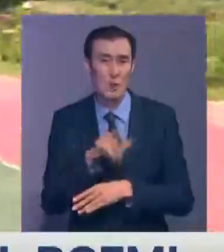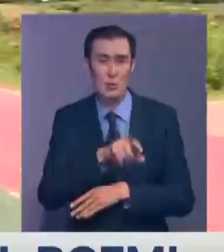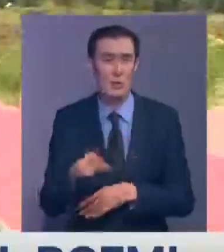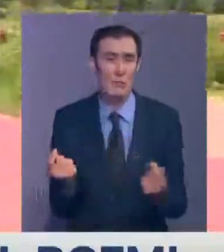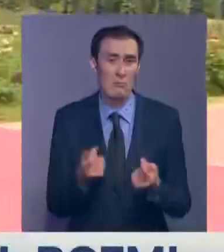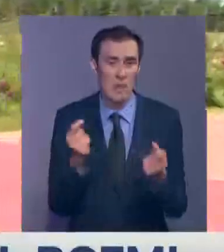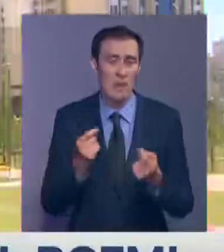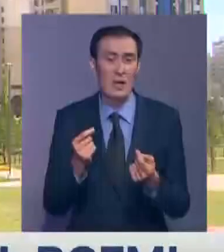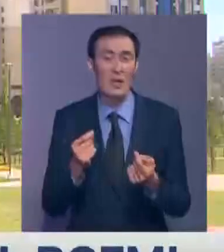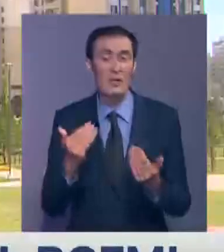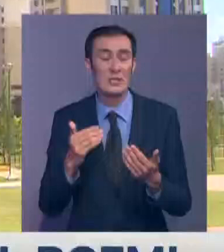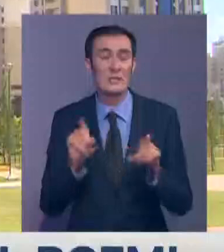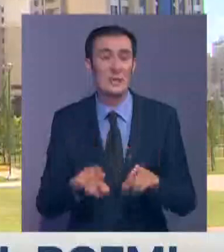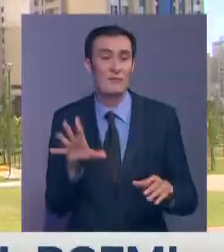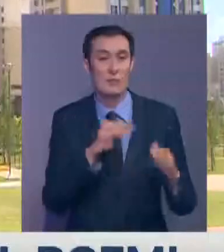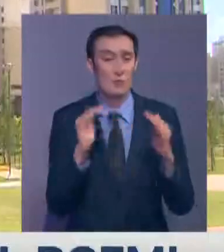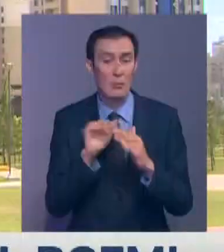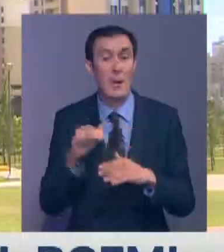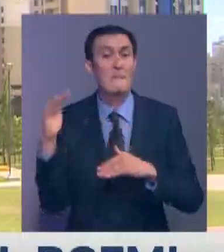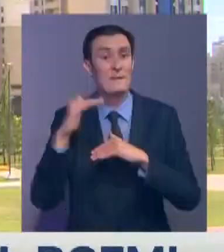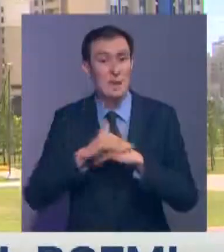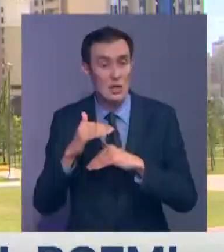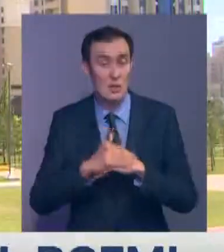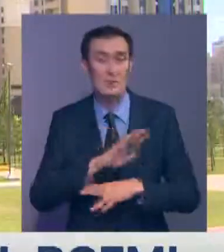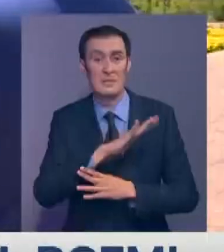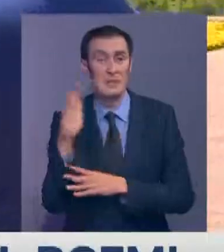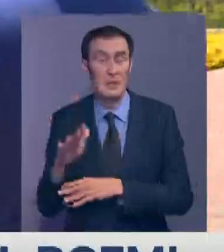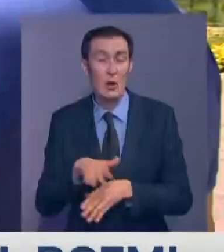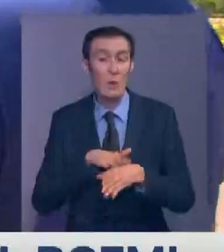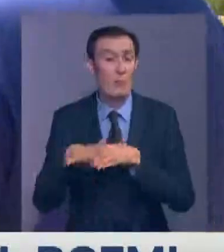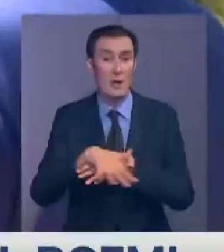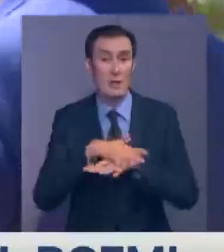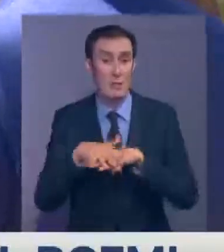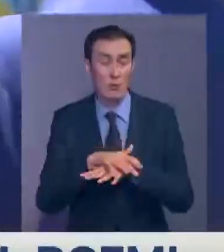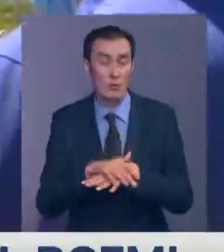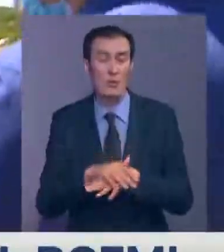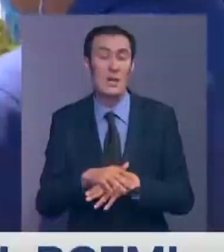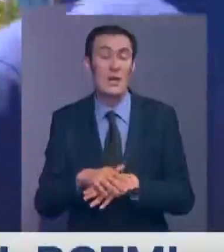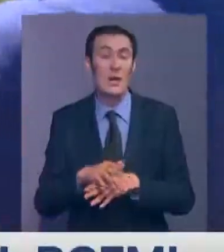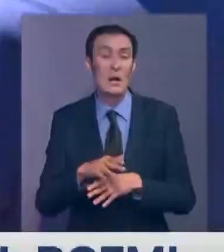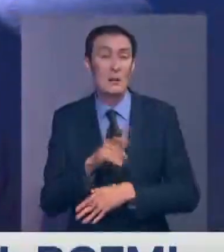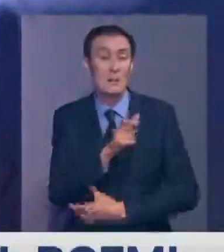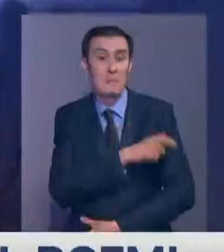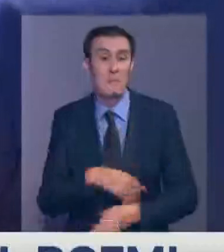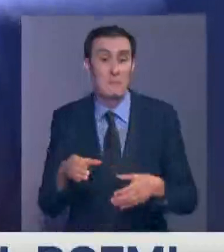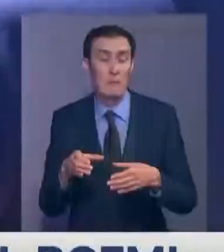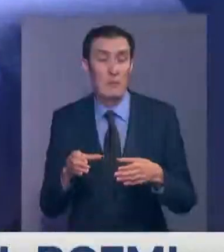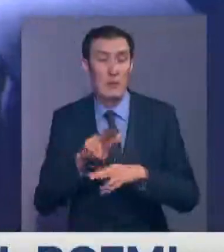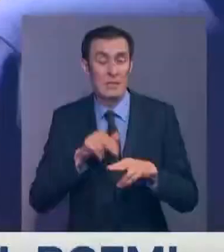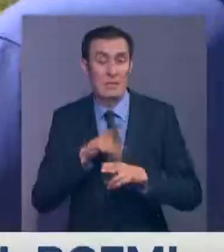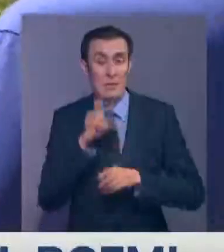немного. Горожане прячутся от жары в домах. А вот вечером ботанический сад буквально переполнен, пожаловался полицейским один из жителей.